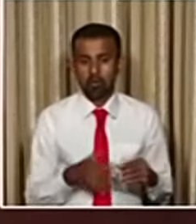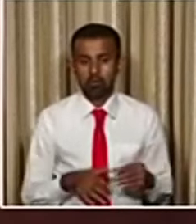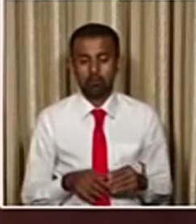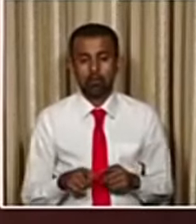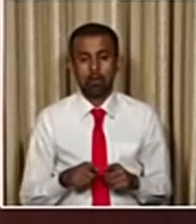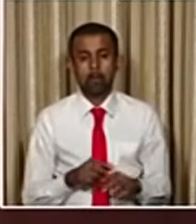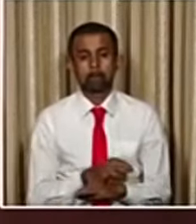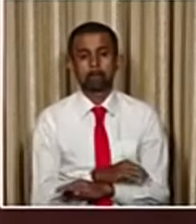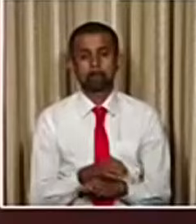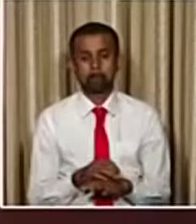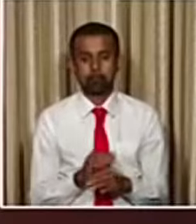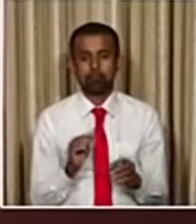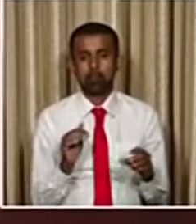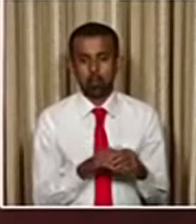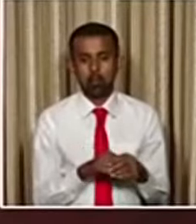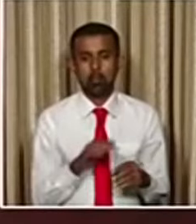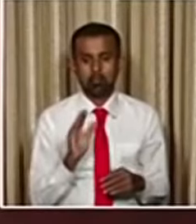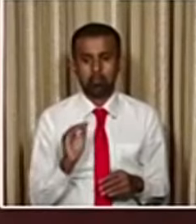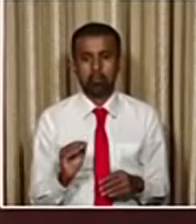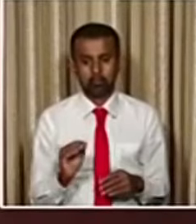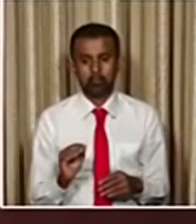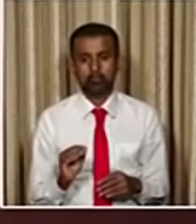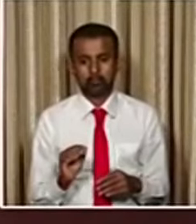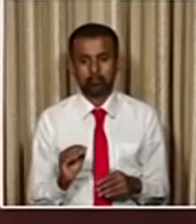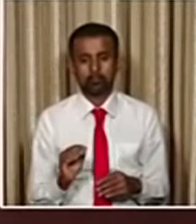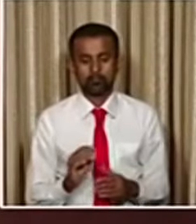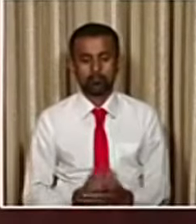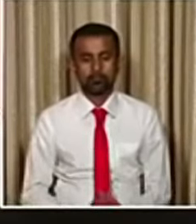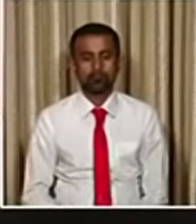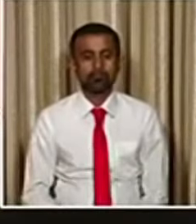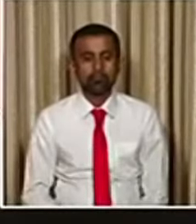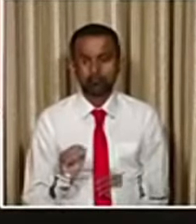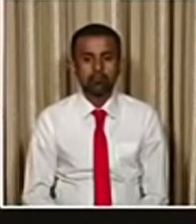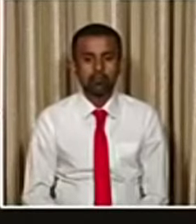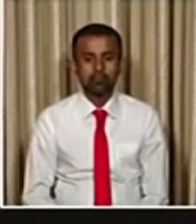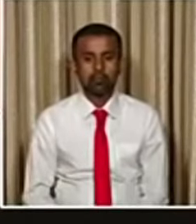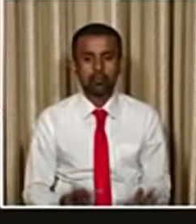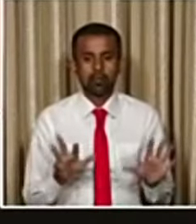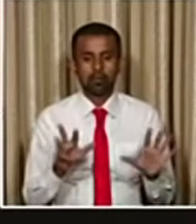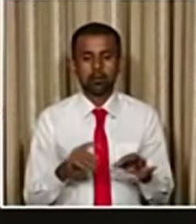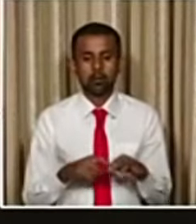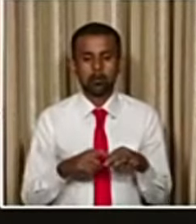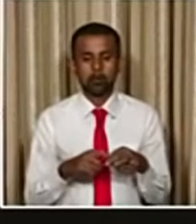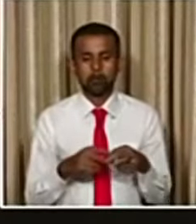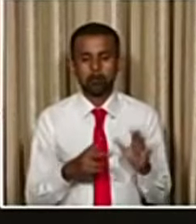එවැනි වැඩපිළිවෙලකටත් යොමු වෙමින් පවතිනවා. මම කාලෙදී ටික ලබා දෙන්න. 9 වෙනි ප්‍රශ්නේ වේලුකුමා මන්ත්‍රීතුමා.